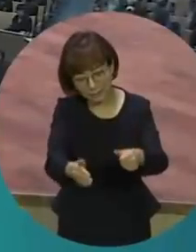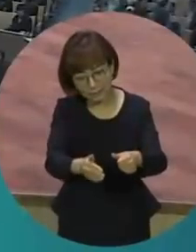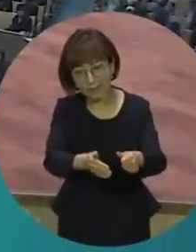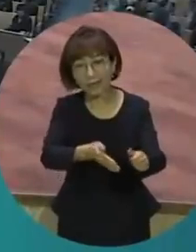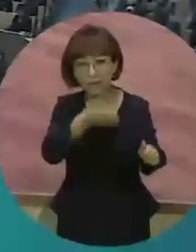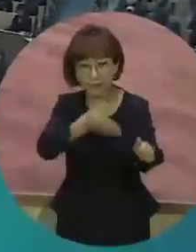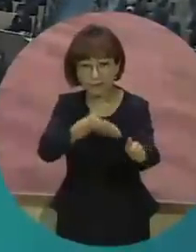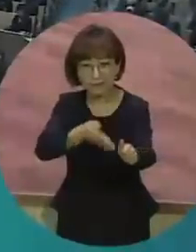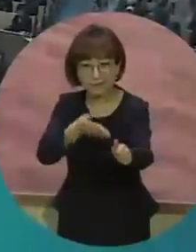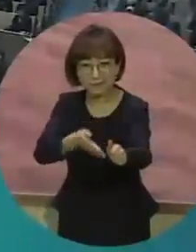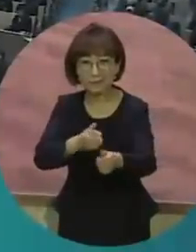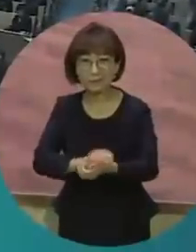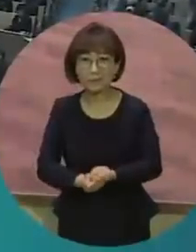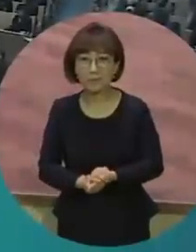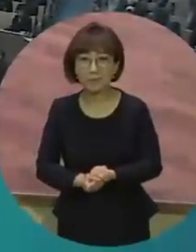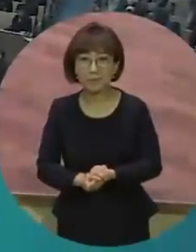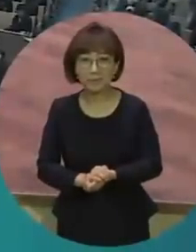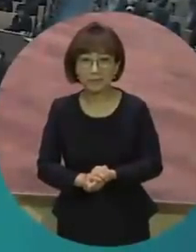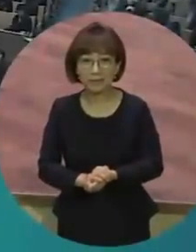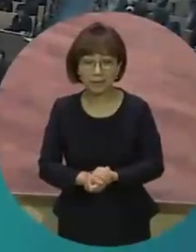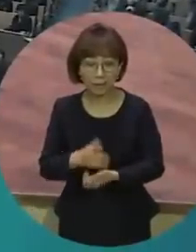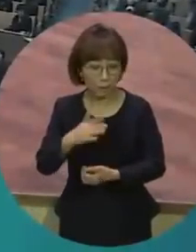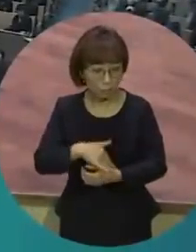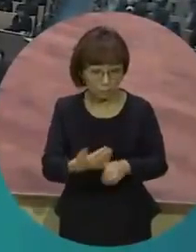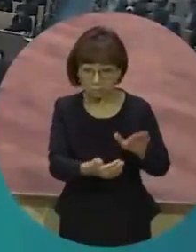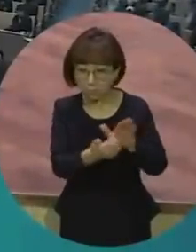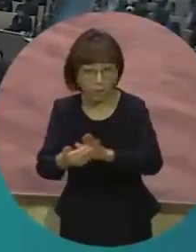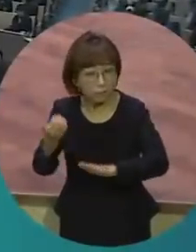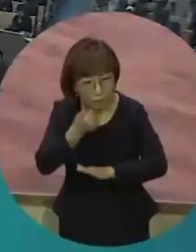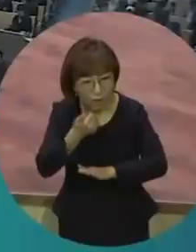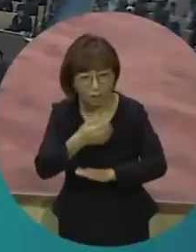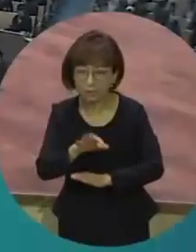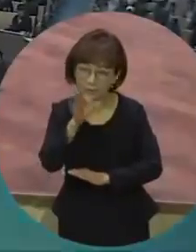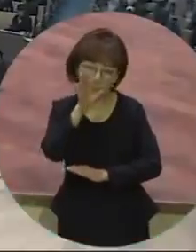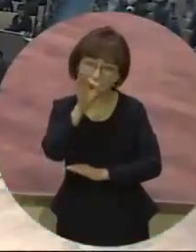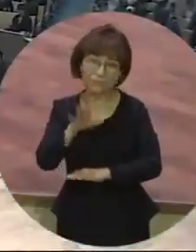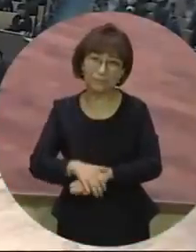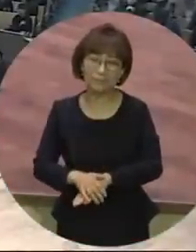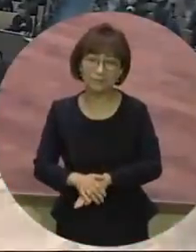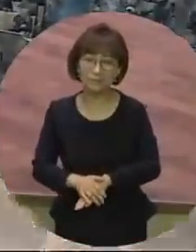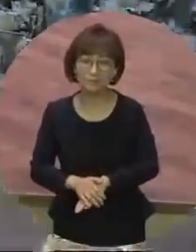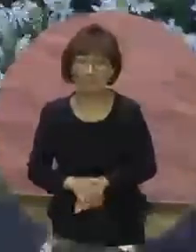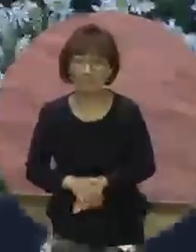당신의 죽은 자 장사함을 금할 자가 없으리이다.